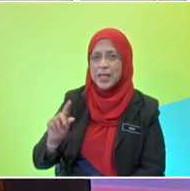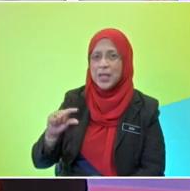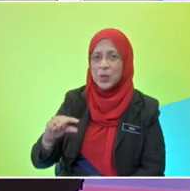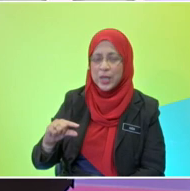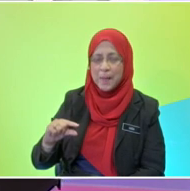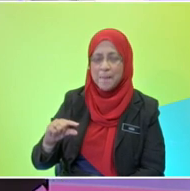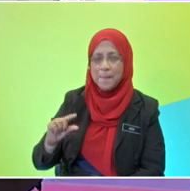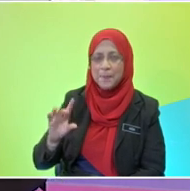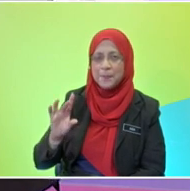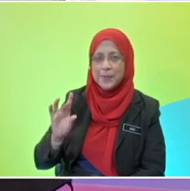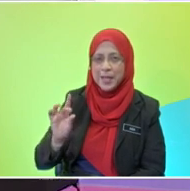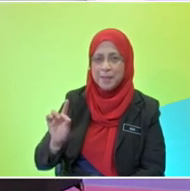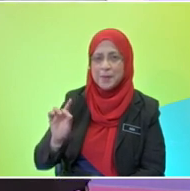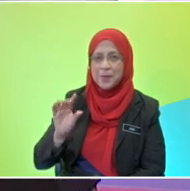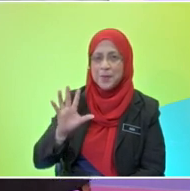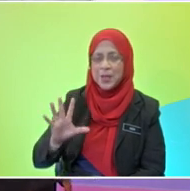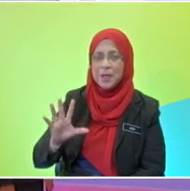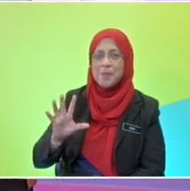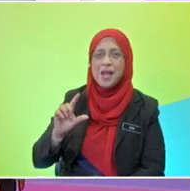jalan kalau 85 kg